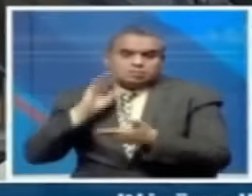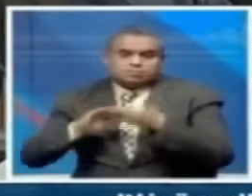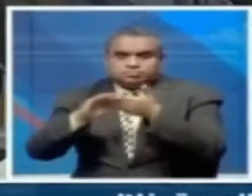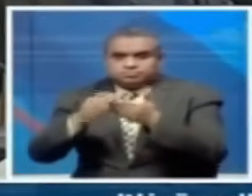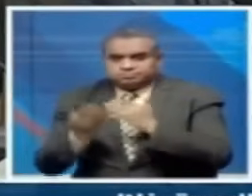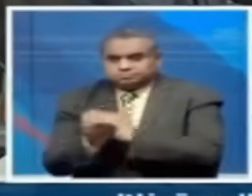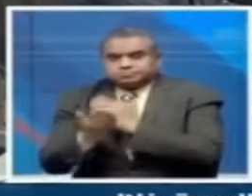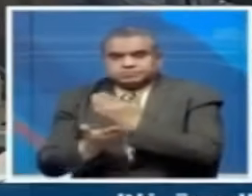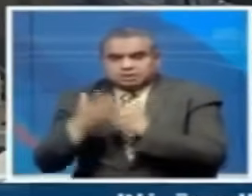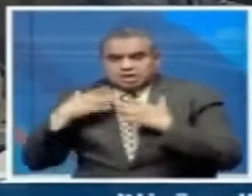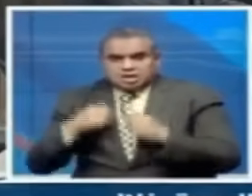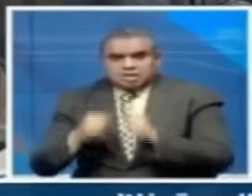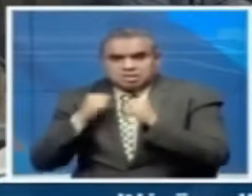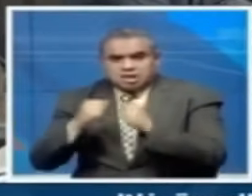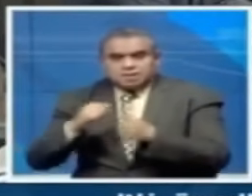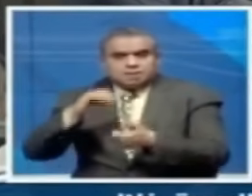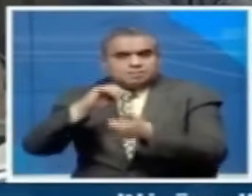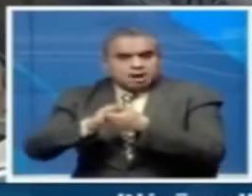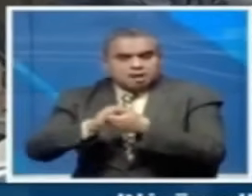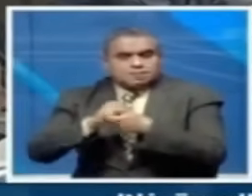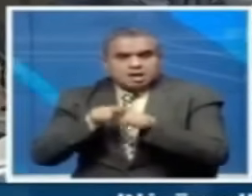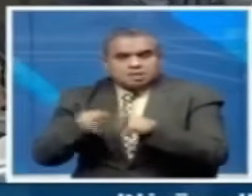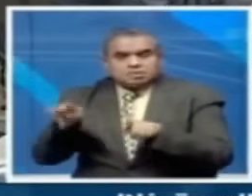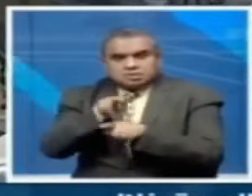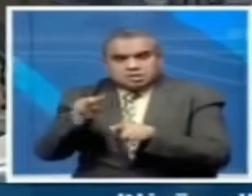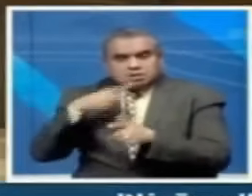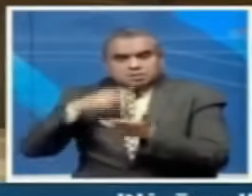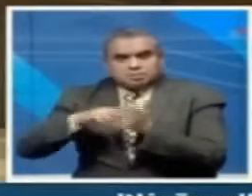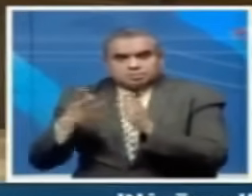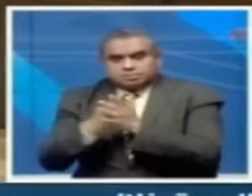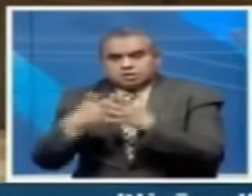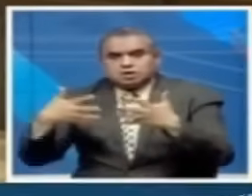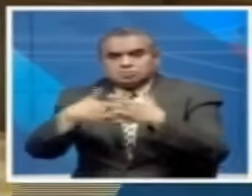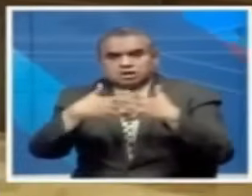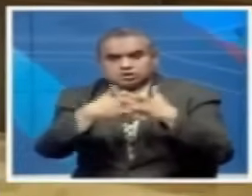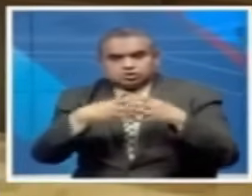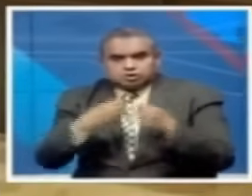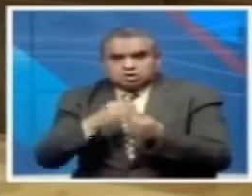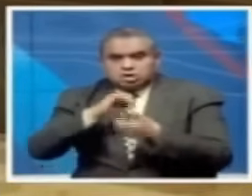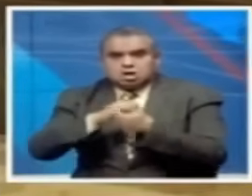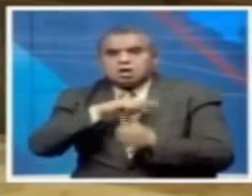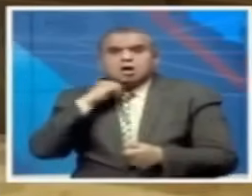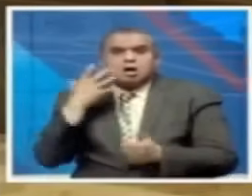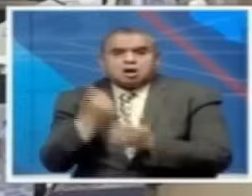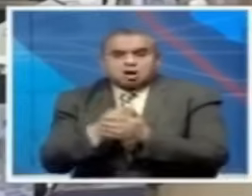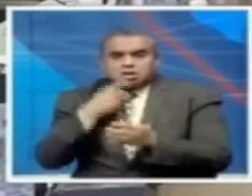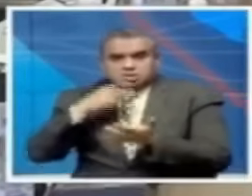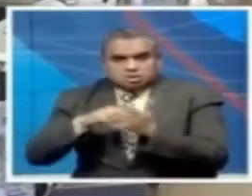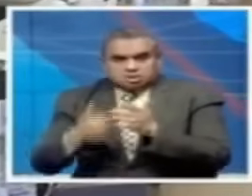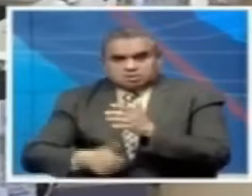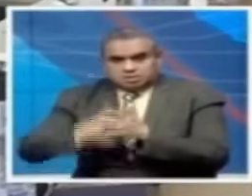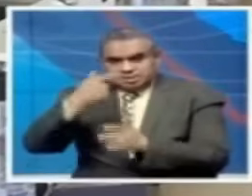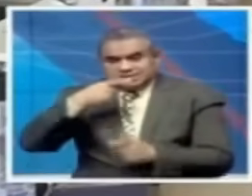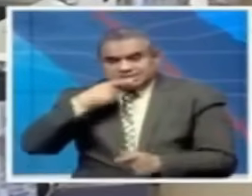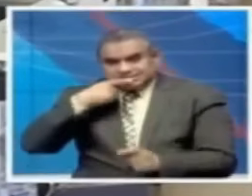القطاع الطبي والتوسع في إتمام المزيد من الشراكات مع القطاع الخاص، موضحة أن العام الحالي شهد الانتهاء